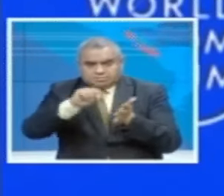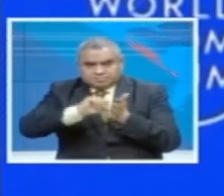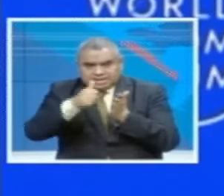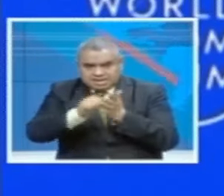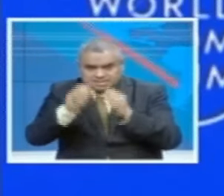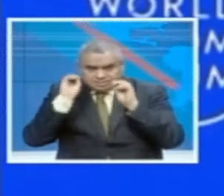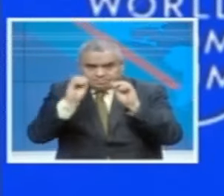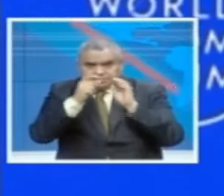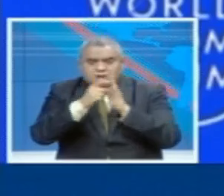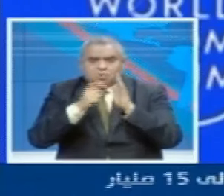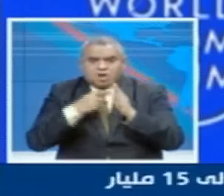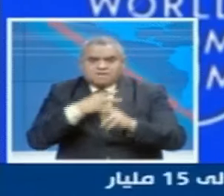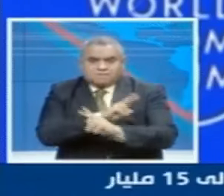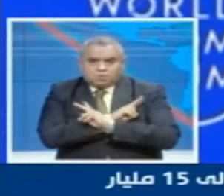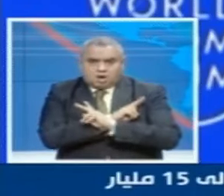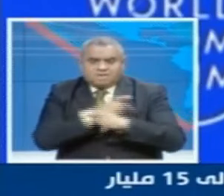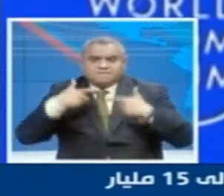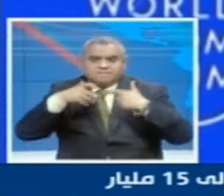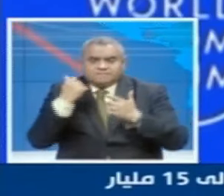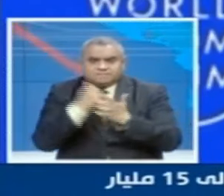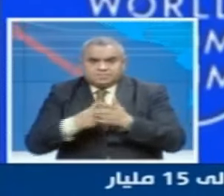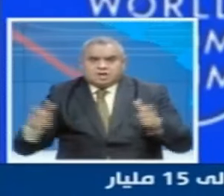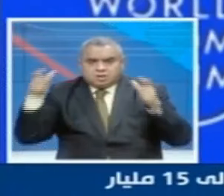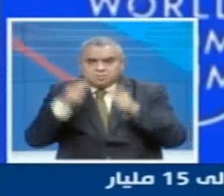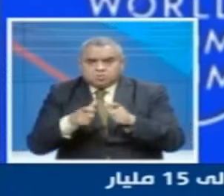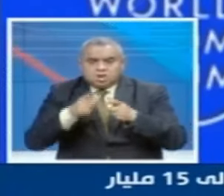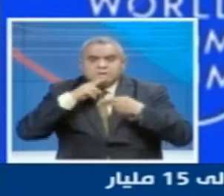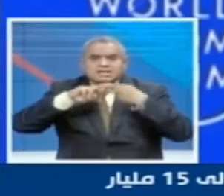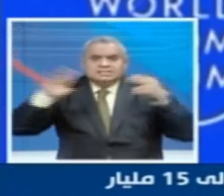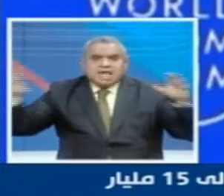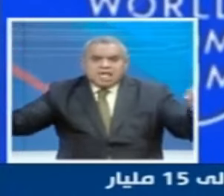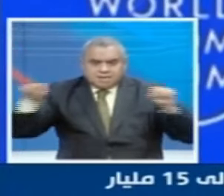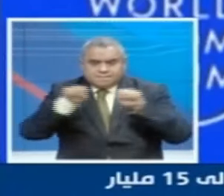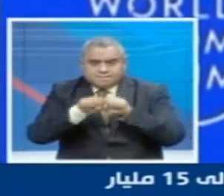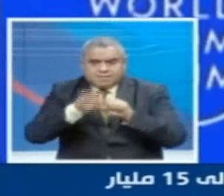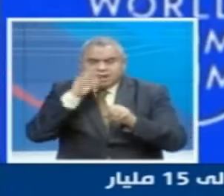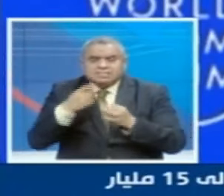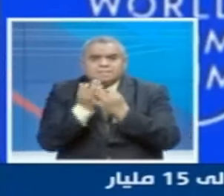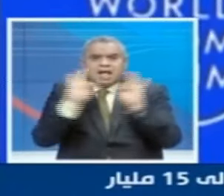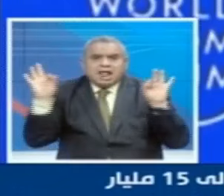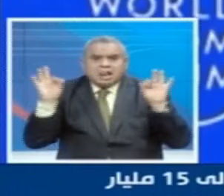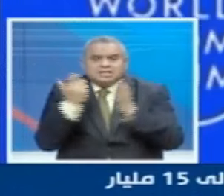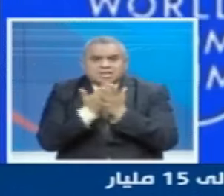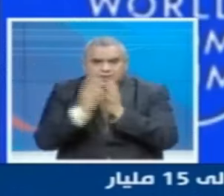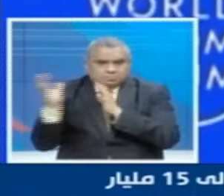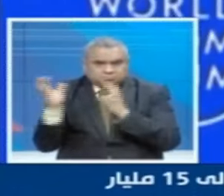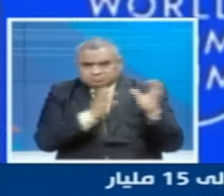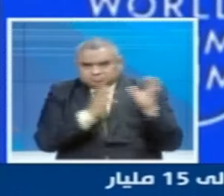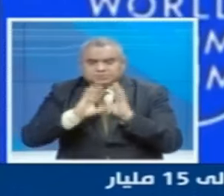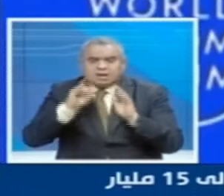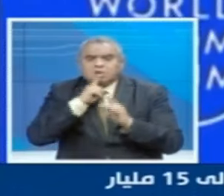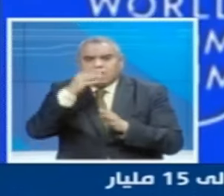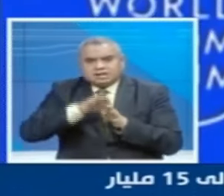الحاجة لوقف إطلاق النار ولعقد مؤتمر دولي للسلام لتنفيذ حل نهائي لهذا الصراع طويل الأمد.